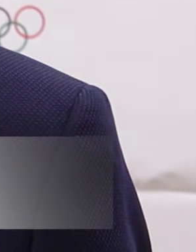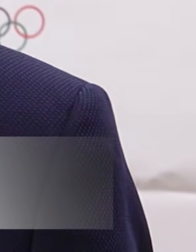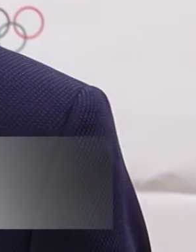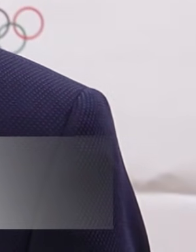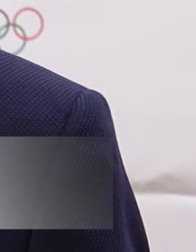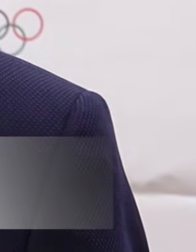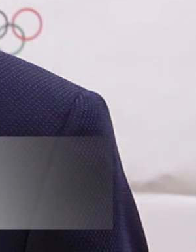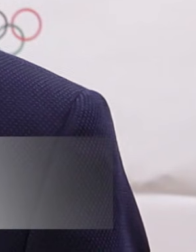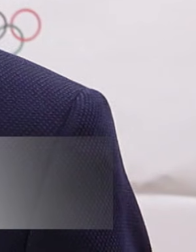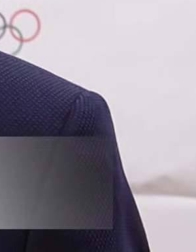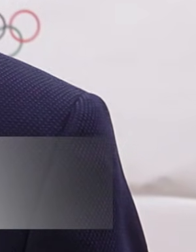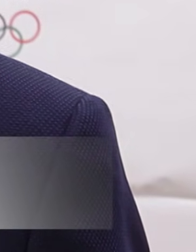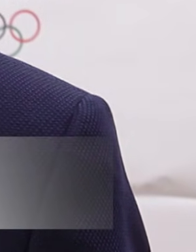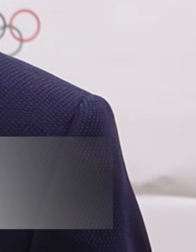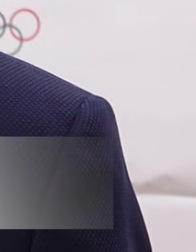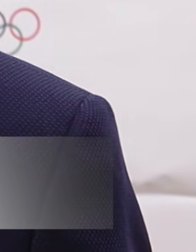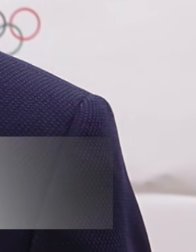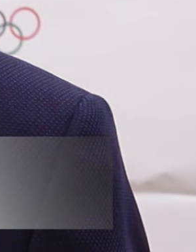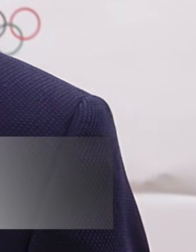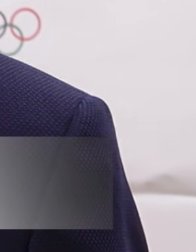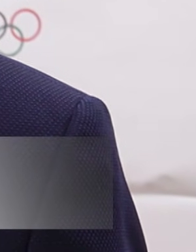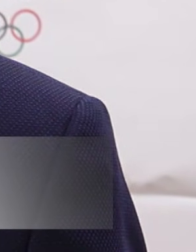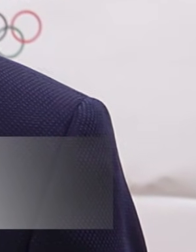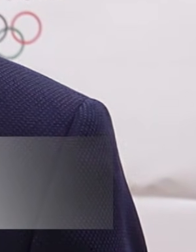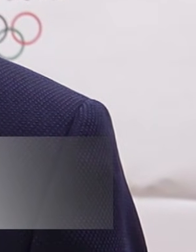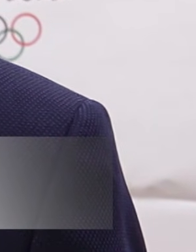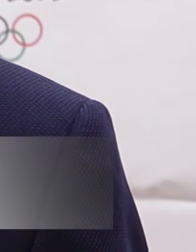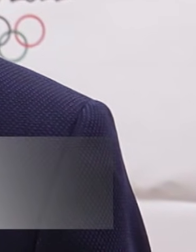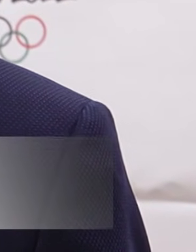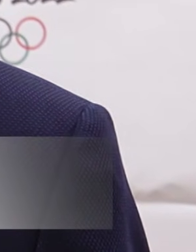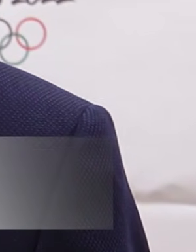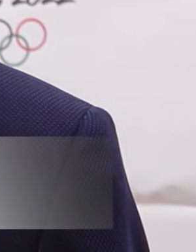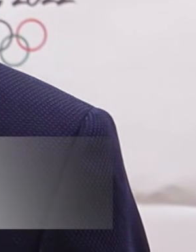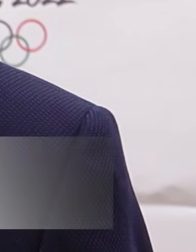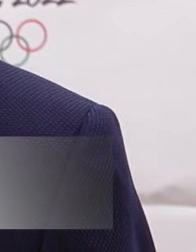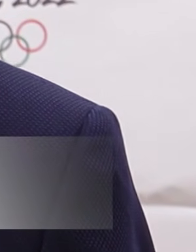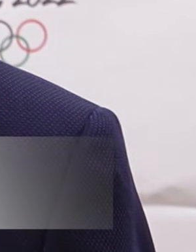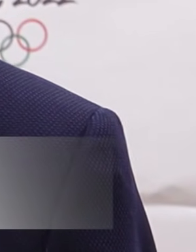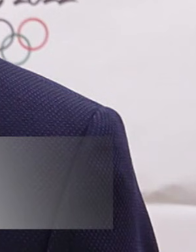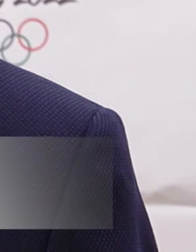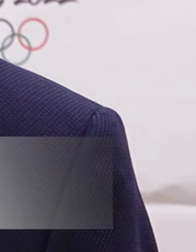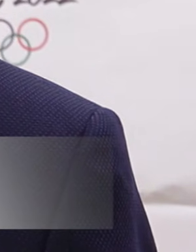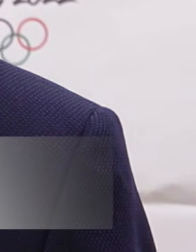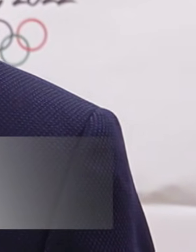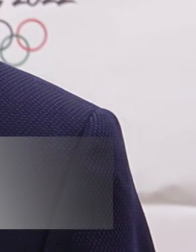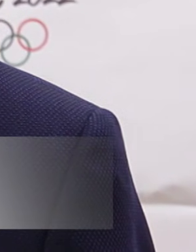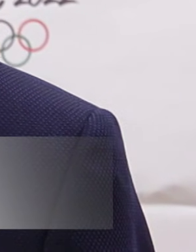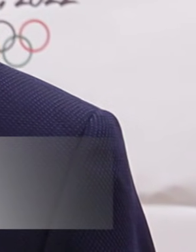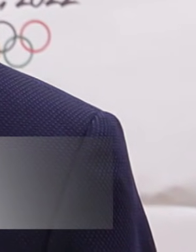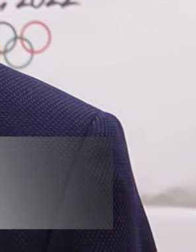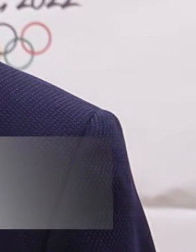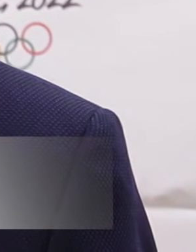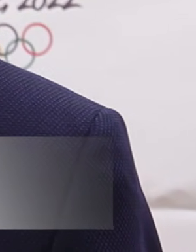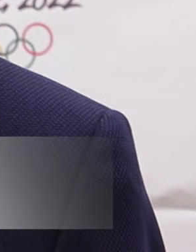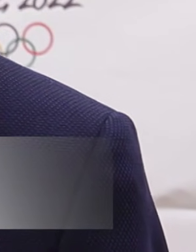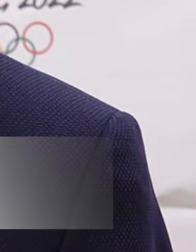хамгийн давуу талыг гарц бол шатрын спорт. Тэгэхээр энэ олон улсад одоо их мастер бэлтгэх, олон улсын зэрэг цолтой хүмүүсийг бэлтгэх, олон улс